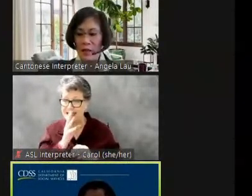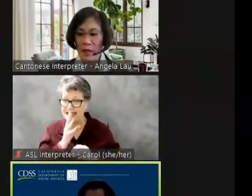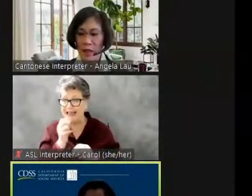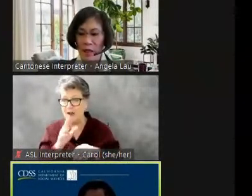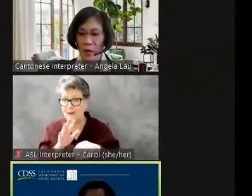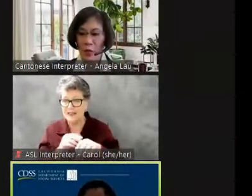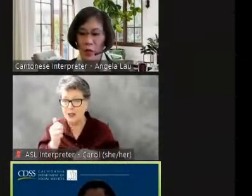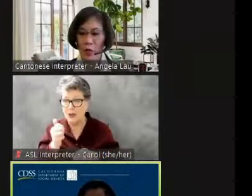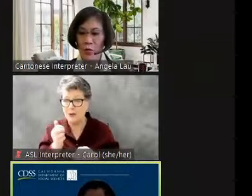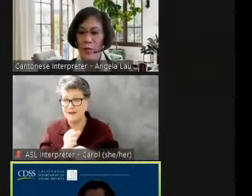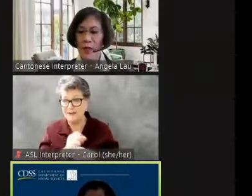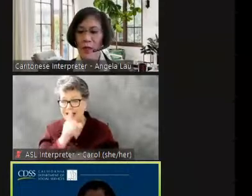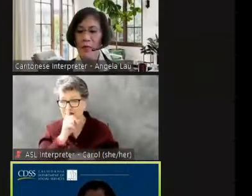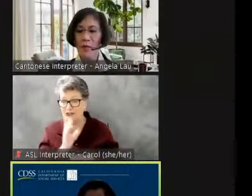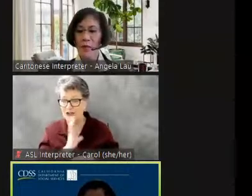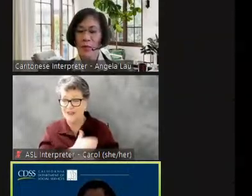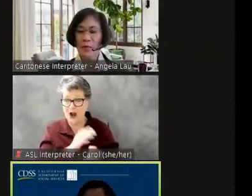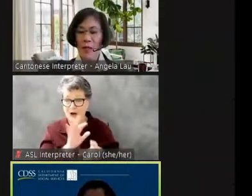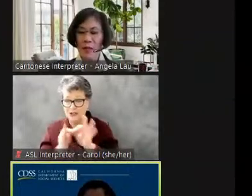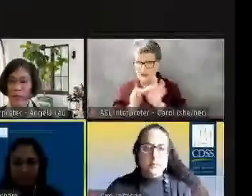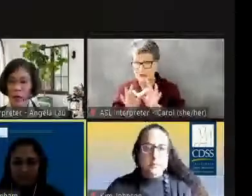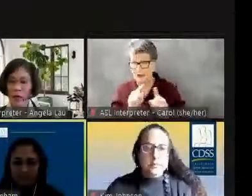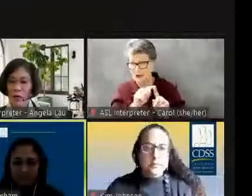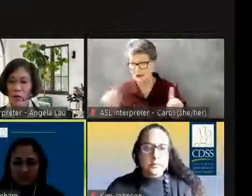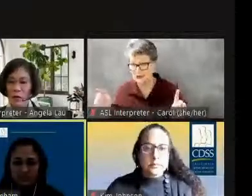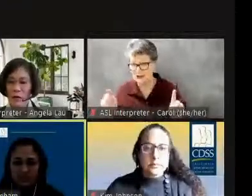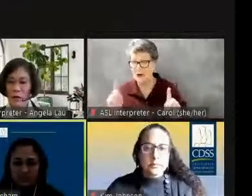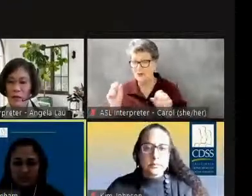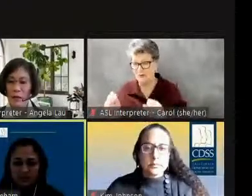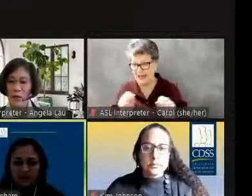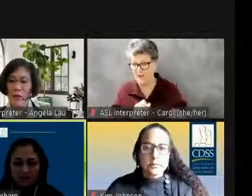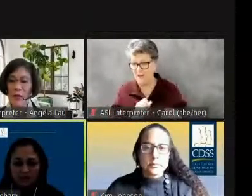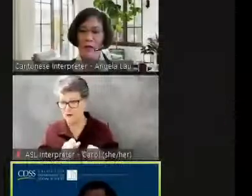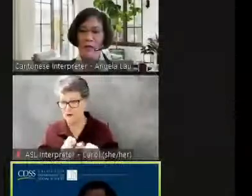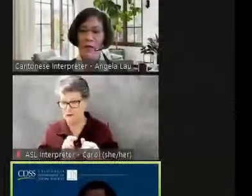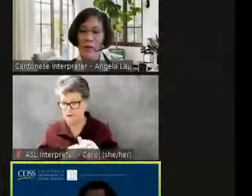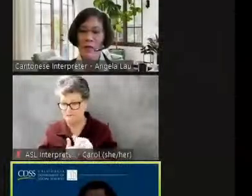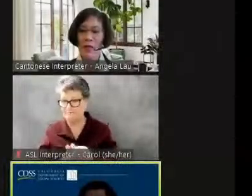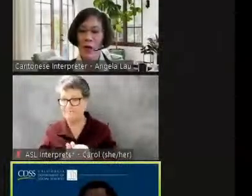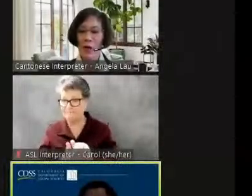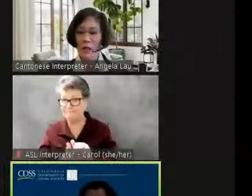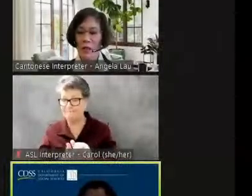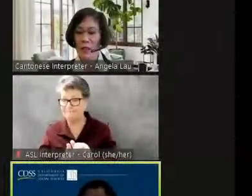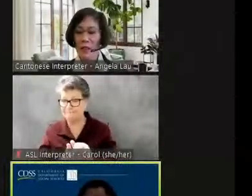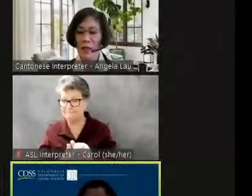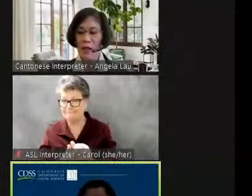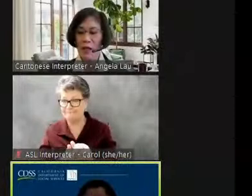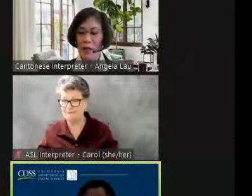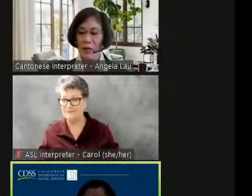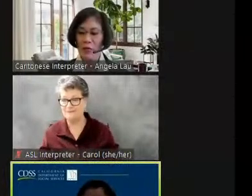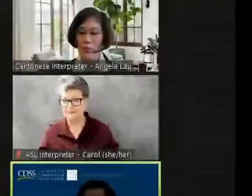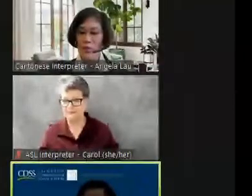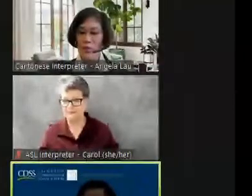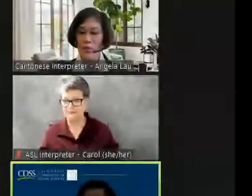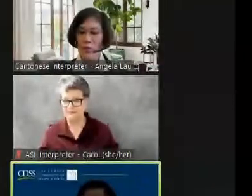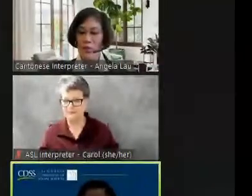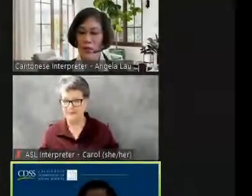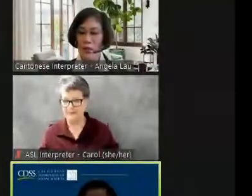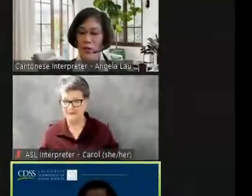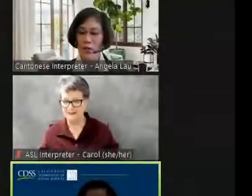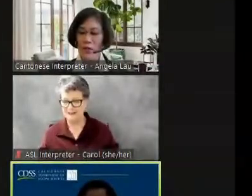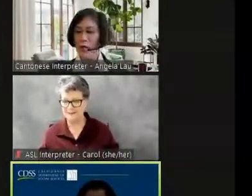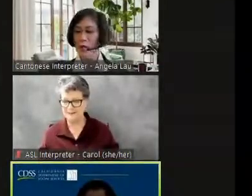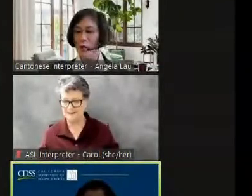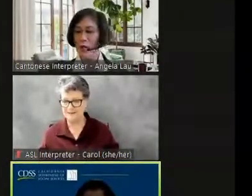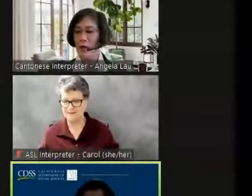哋會今日慢一啲講嘢，等我哋嘅翻譯可以有機會可以同